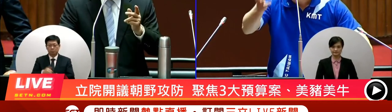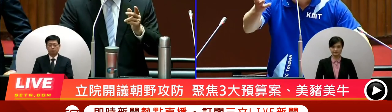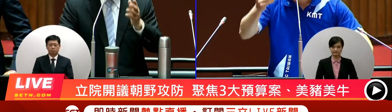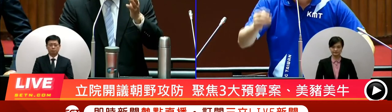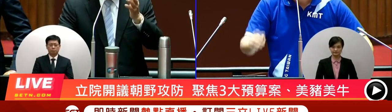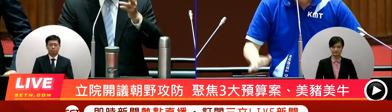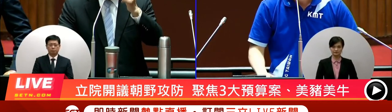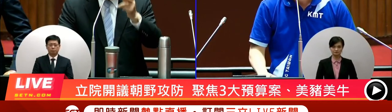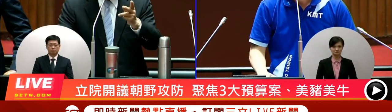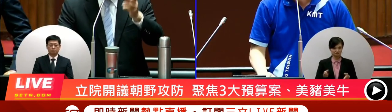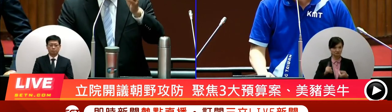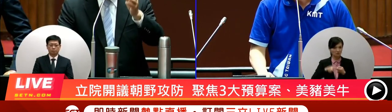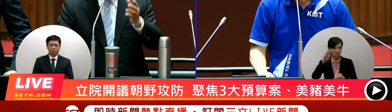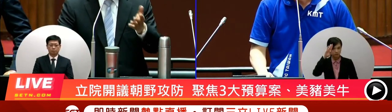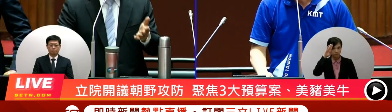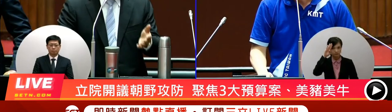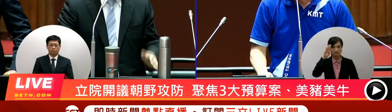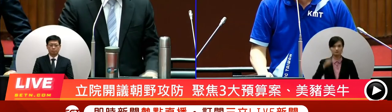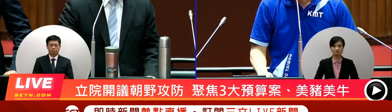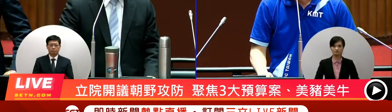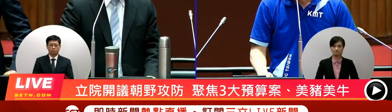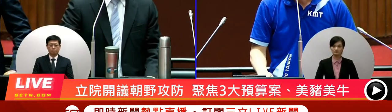道歉。